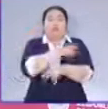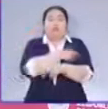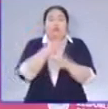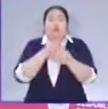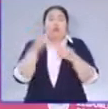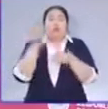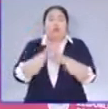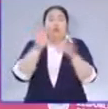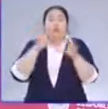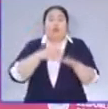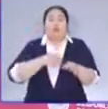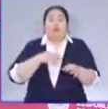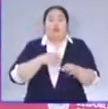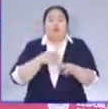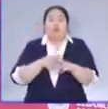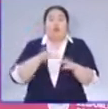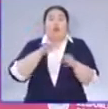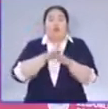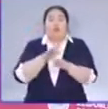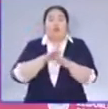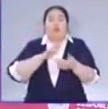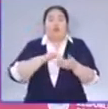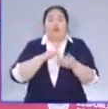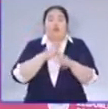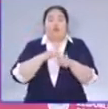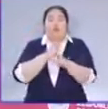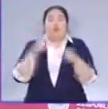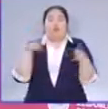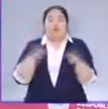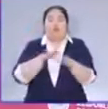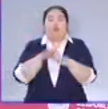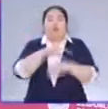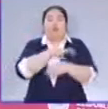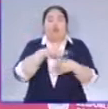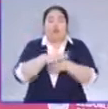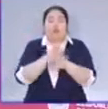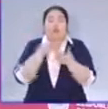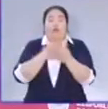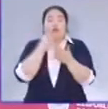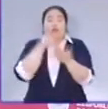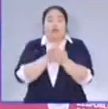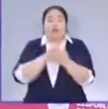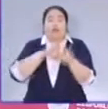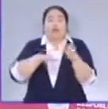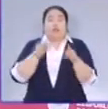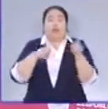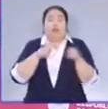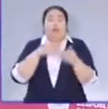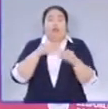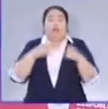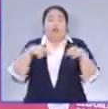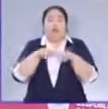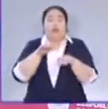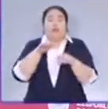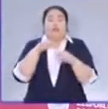komissiyasining qaroriga asosan amalga oshirilmoqda, ya'ni maxsus ruxsatnoma va tasdiqlangan maxsus ruxsatnoma talab etilmaydigan